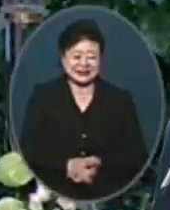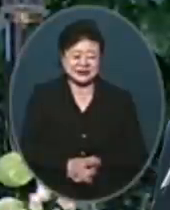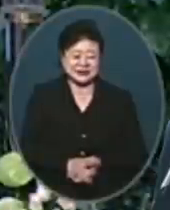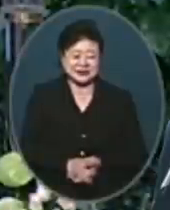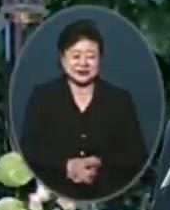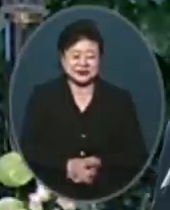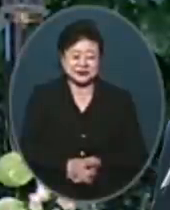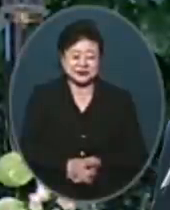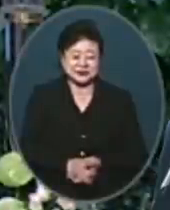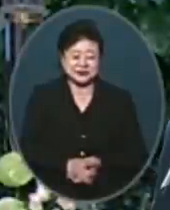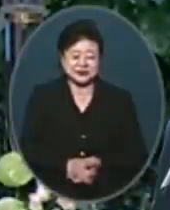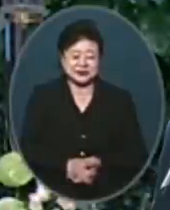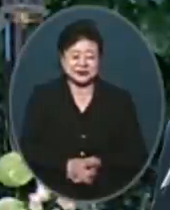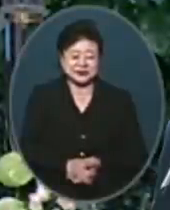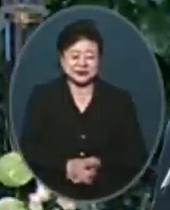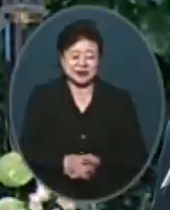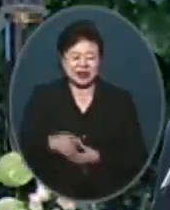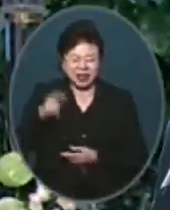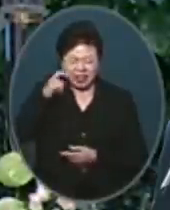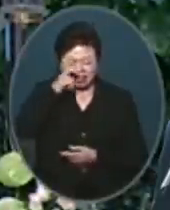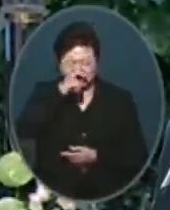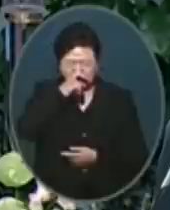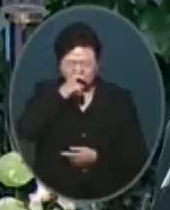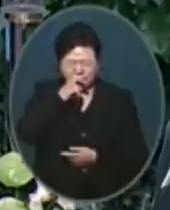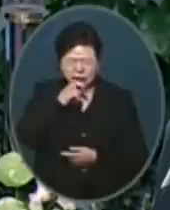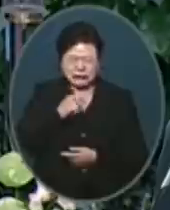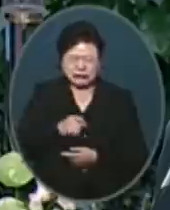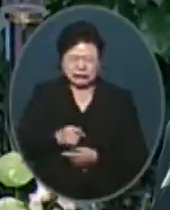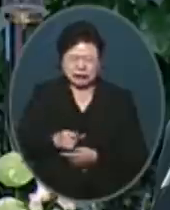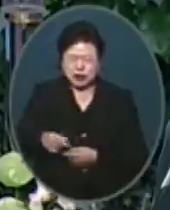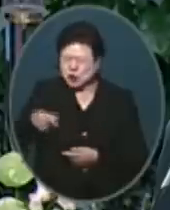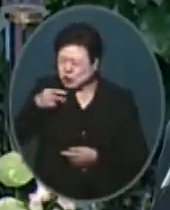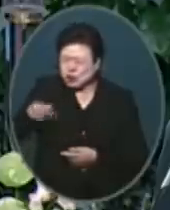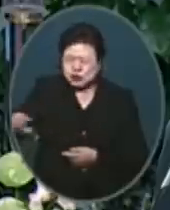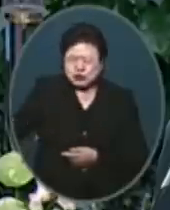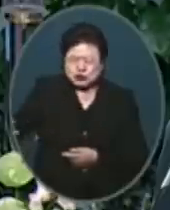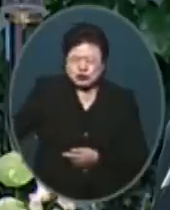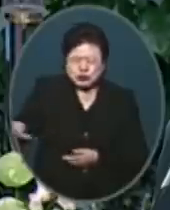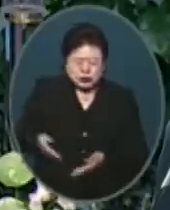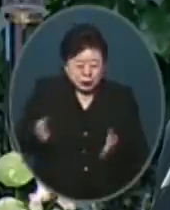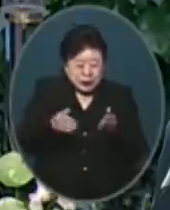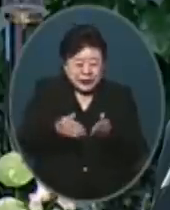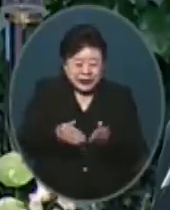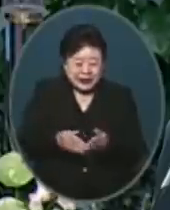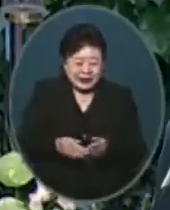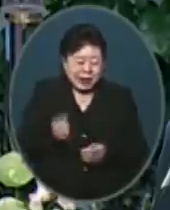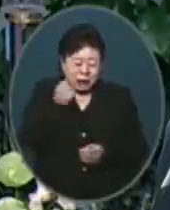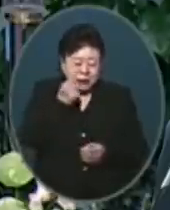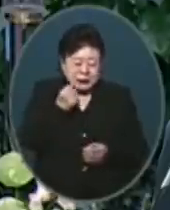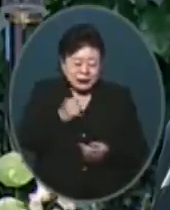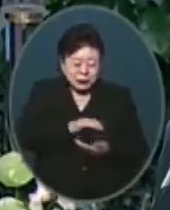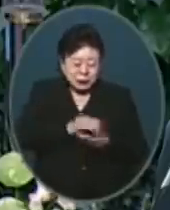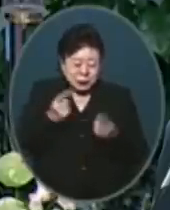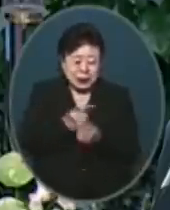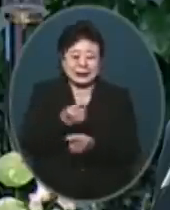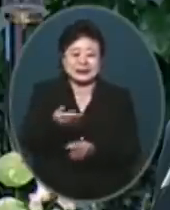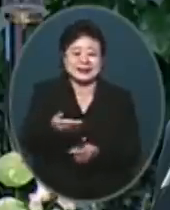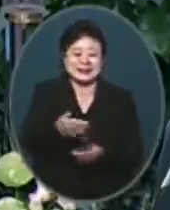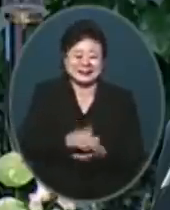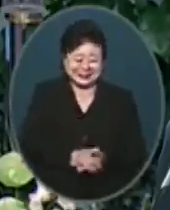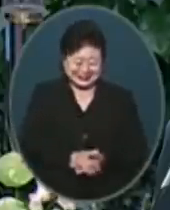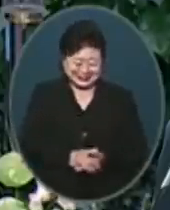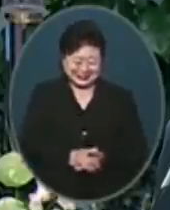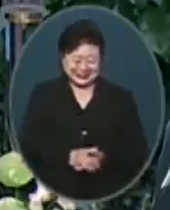졸지에 더러운 오물을 담은 요강이 맛있는 사탕 그릇이 된 것입니다.